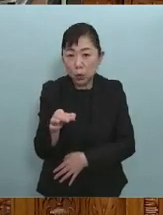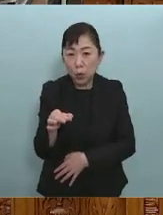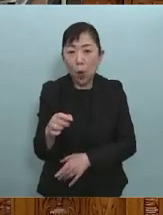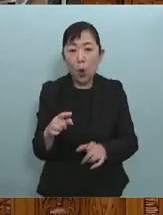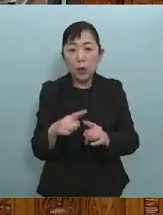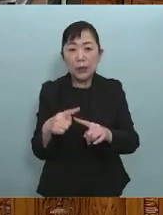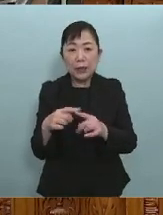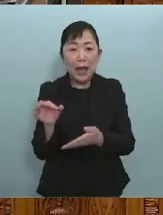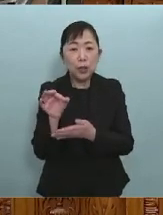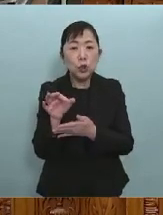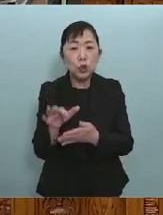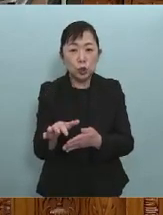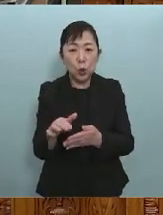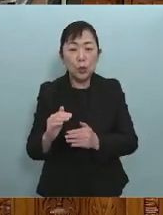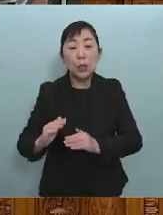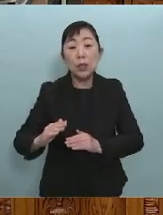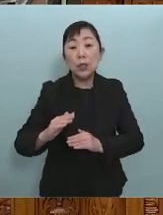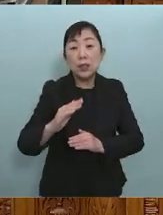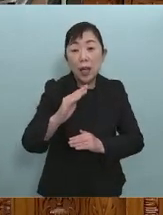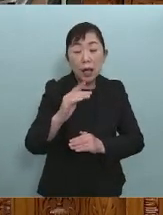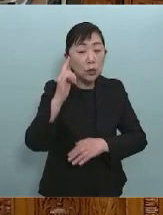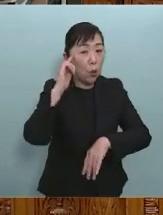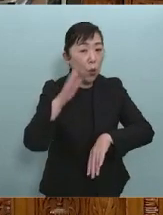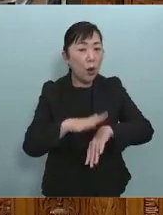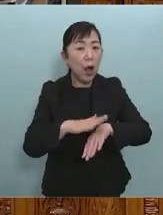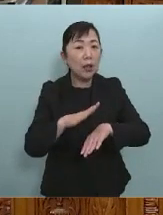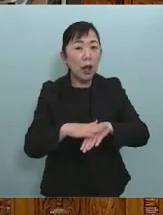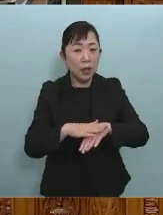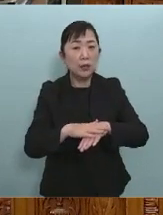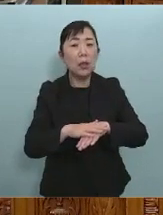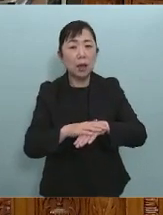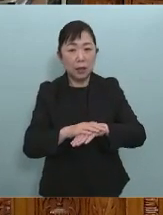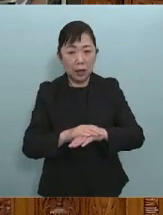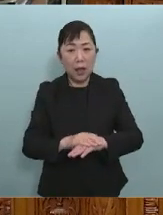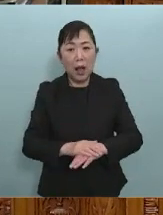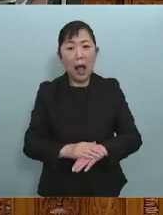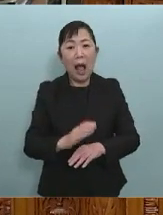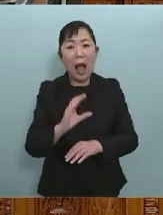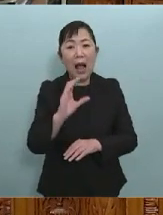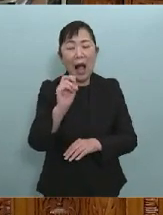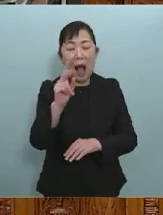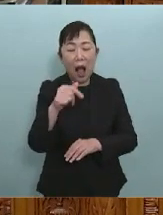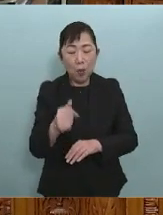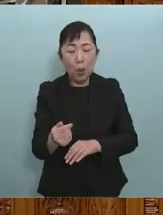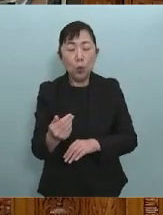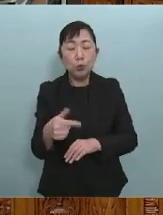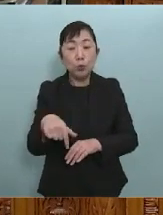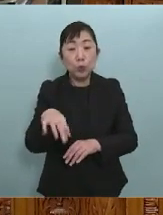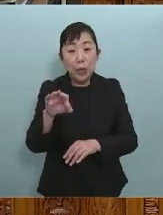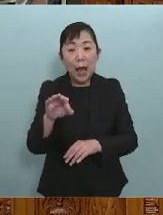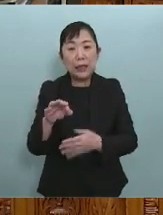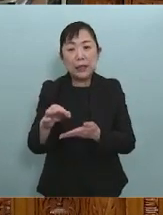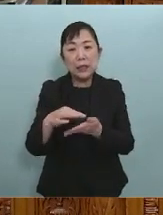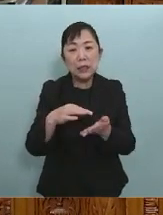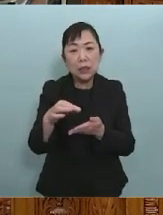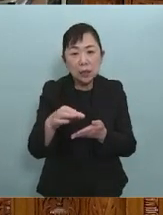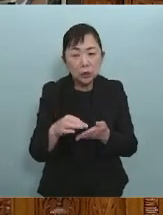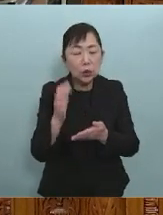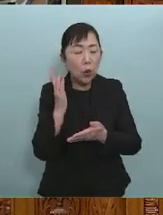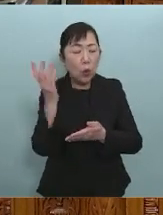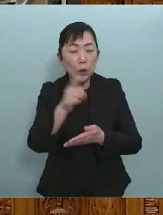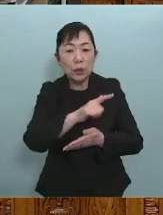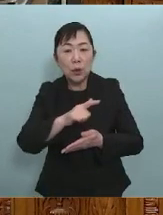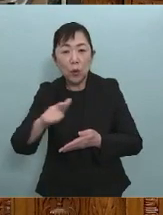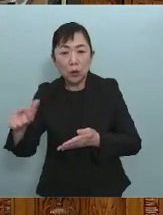投資やえ成長思考型カーボンプライシング構想の実現を含むえGX実現に向けた